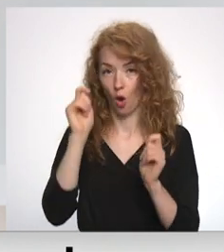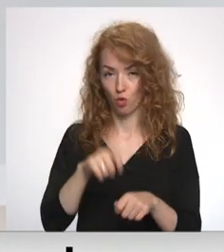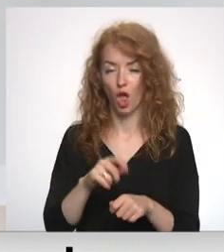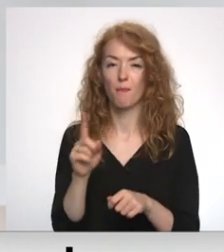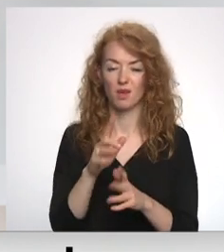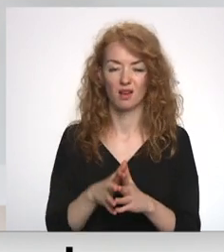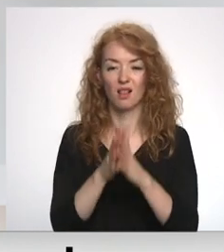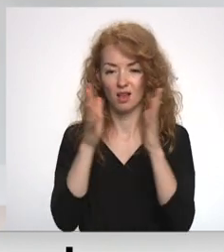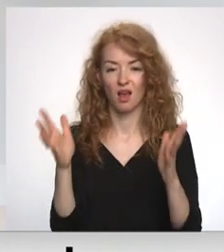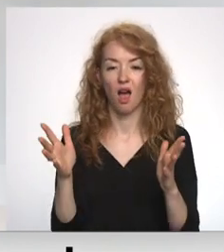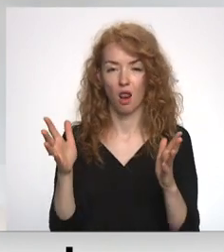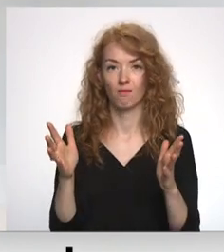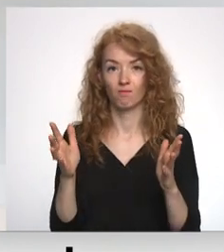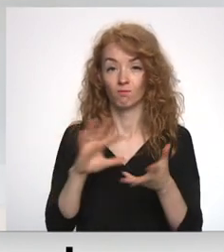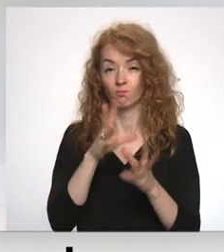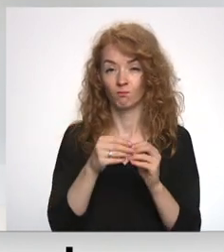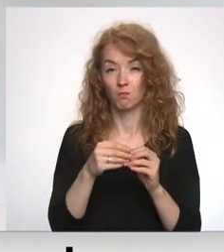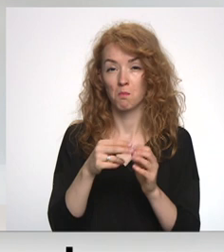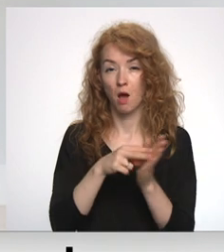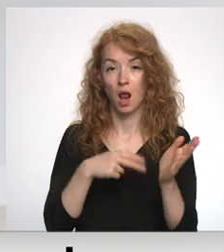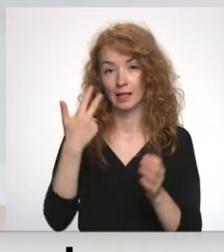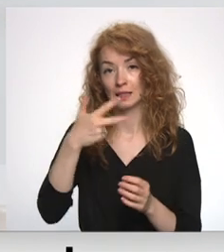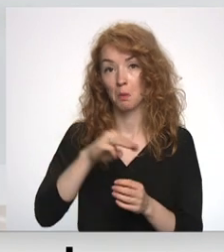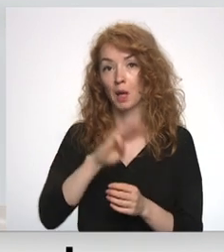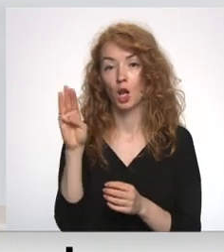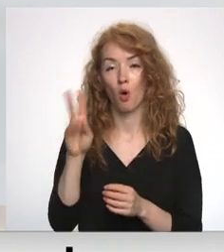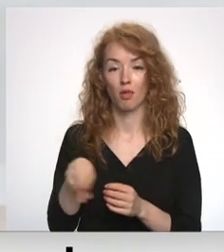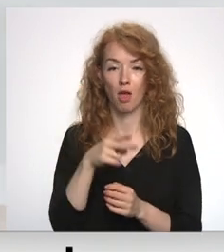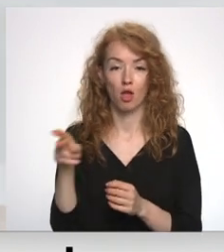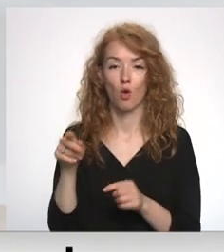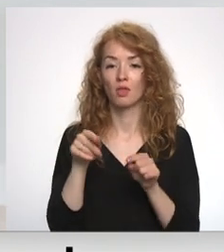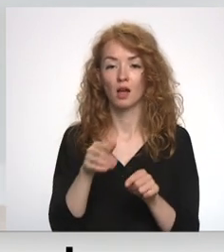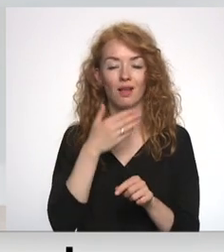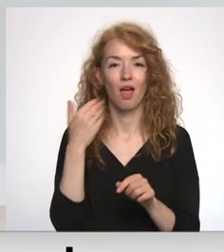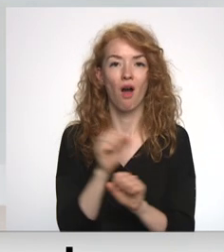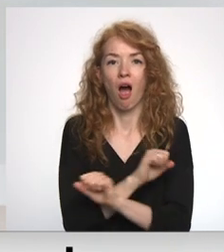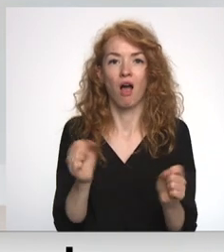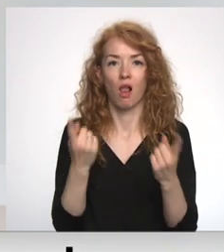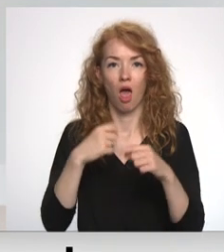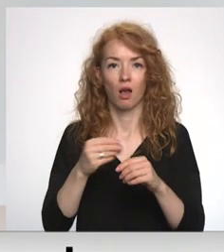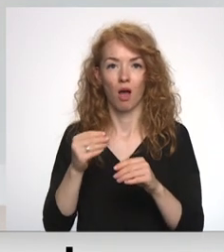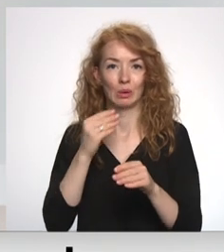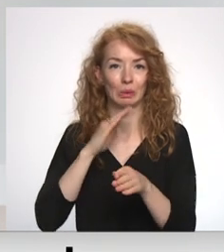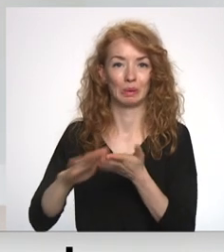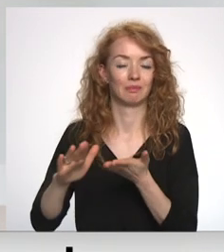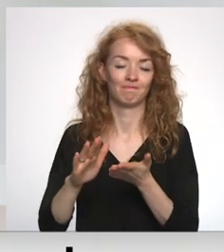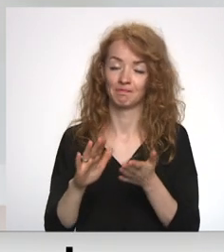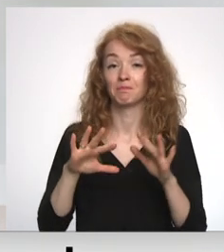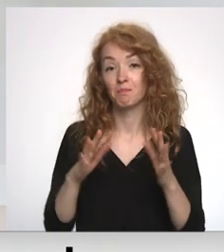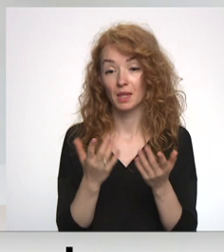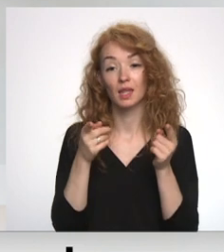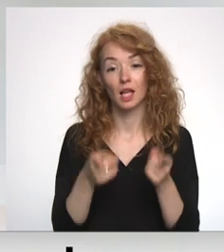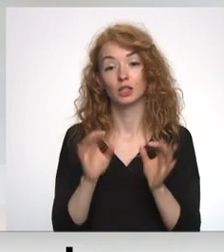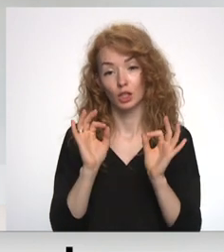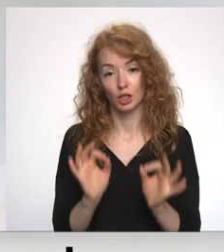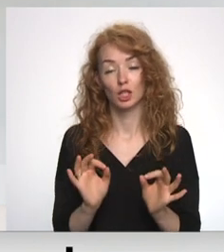ļoti lieli, vairāk kā 30 miljonu eiro, un tas nav tik ātrā veidā nosacams. Bet tas tiešā